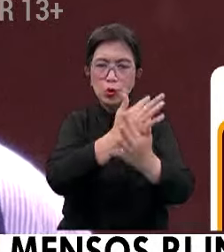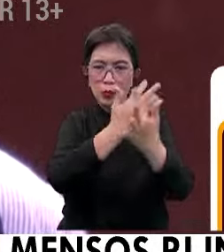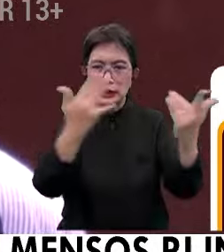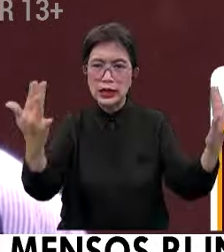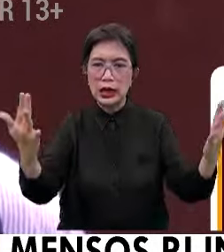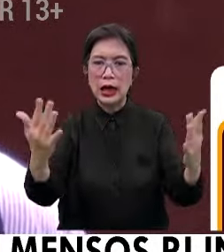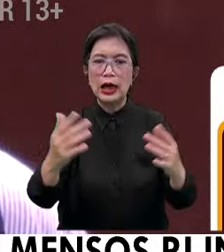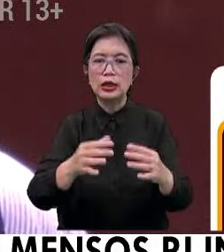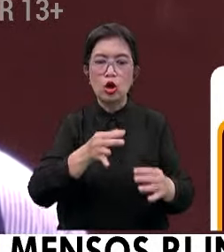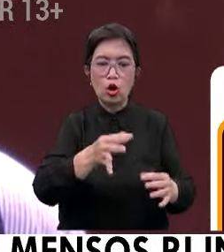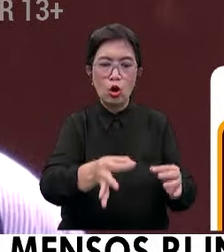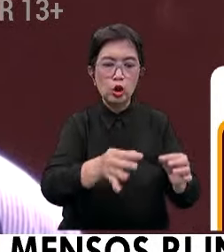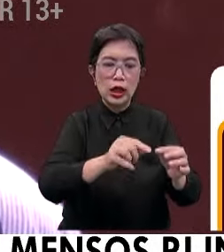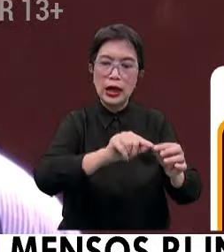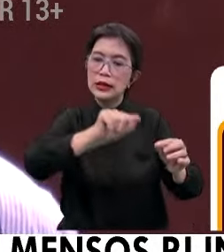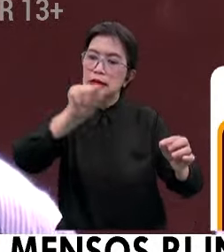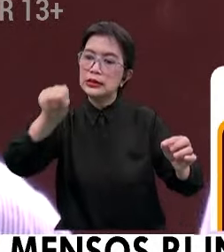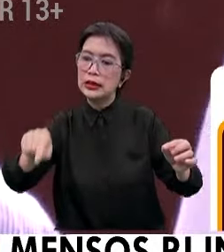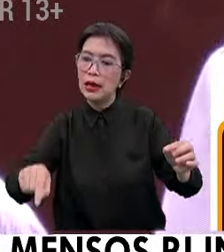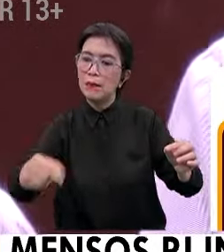kampung.